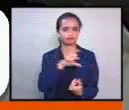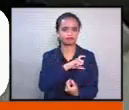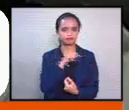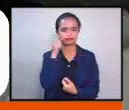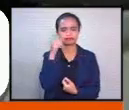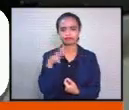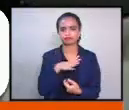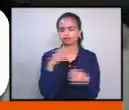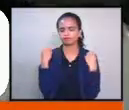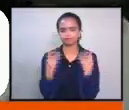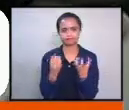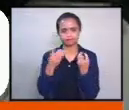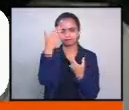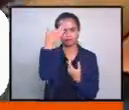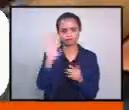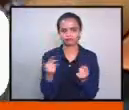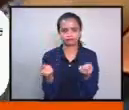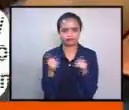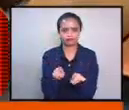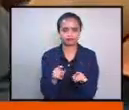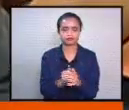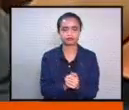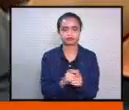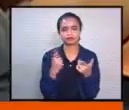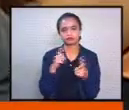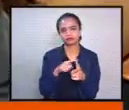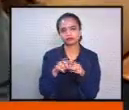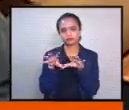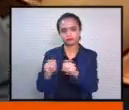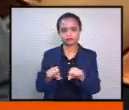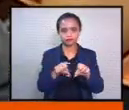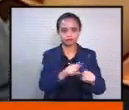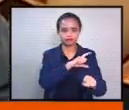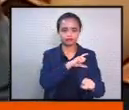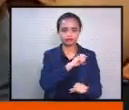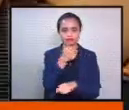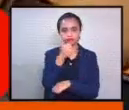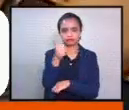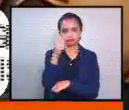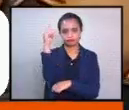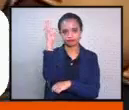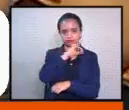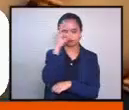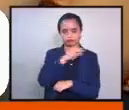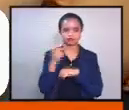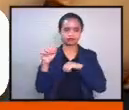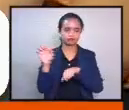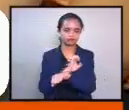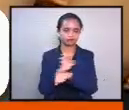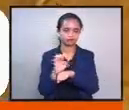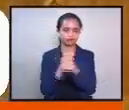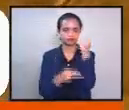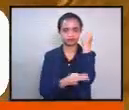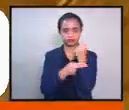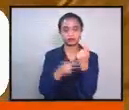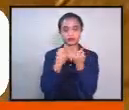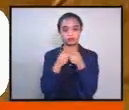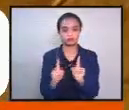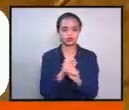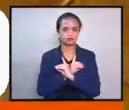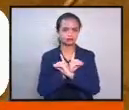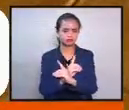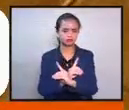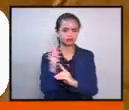women, so many. I don't know what happened. Pinaguhuli rin ng mga polis ang 10 Pinoy na empleyado ng hotel. Pero depensa